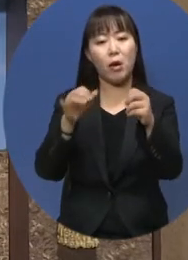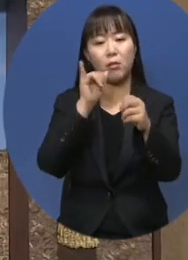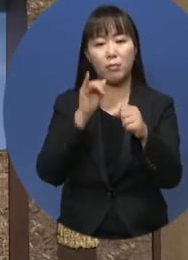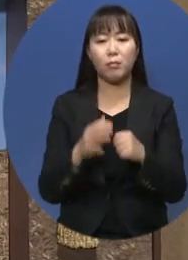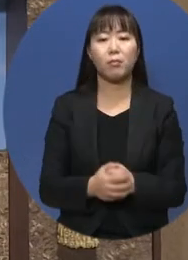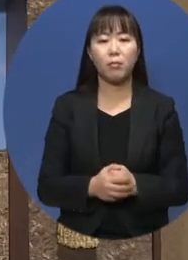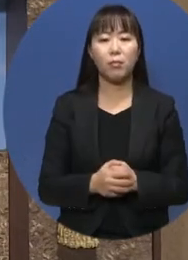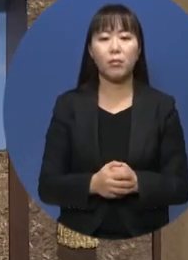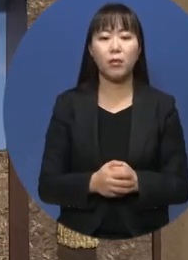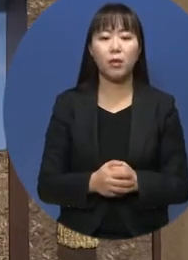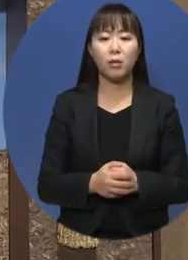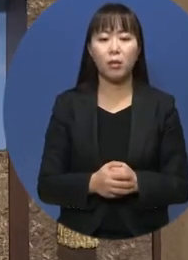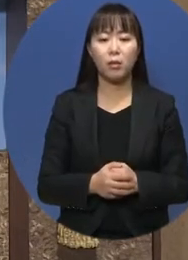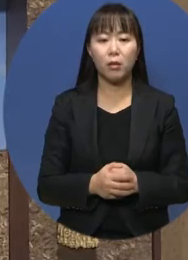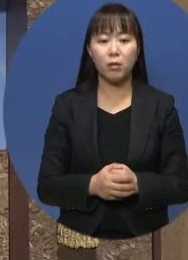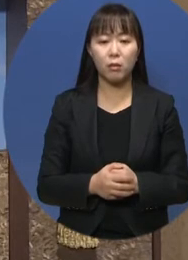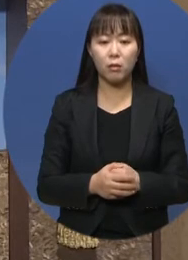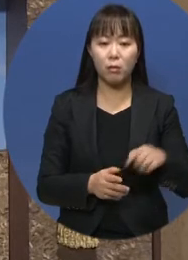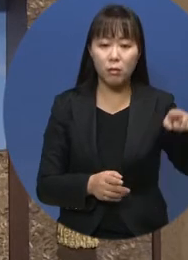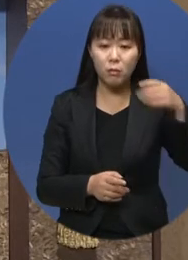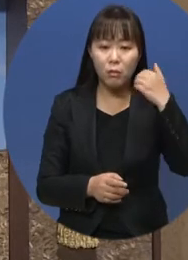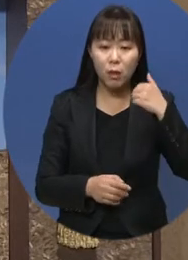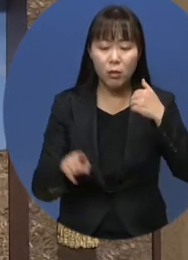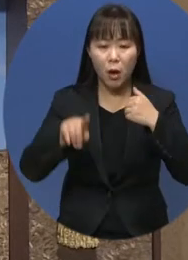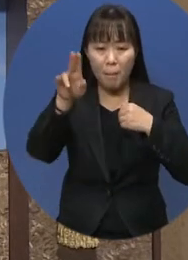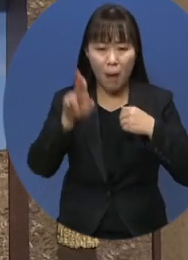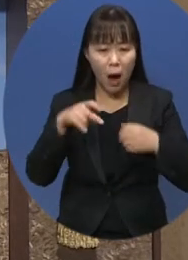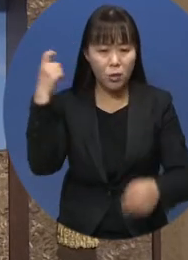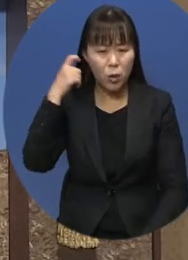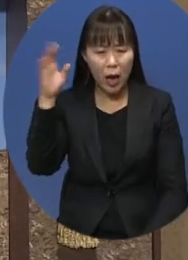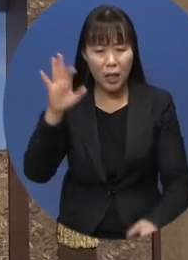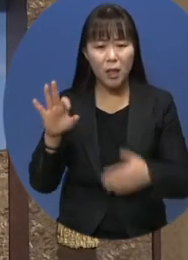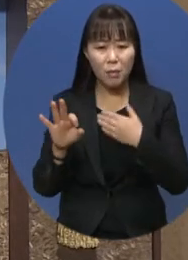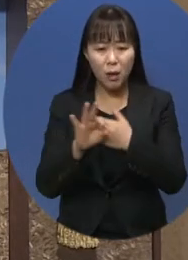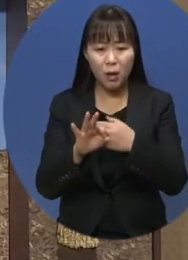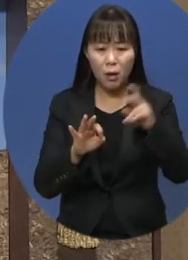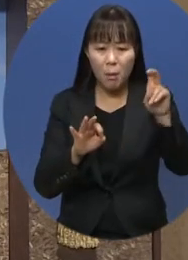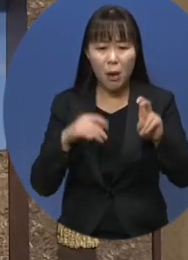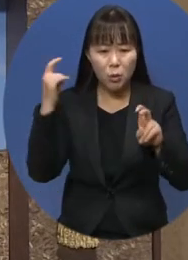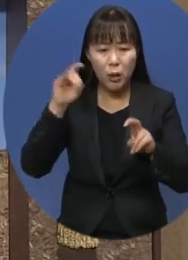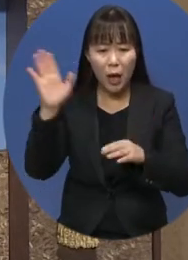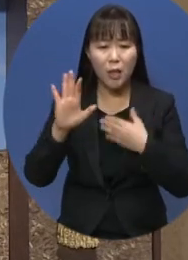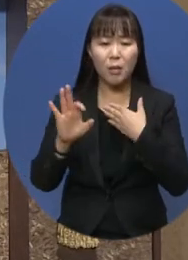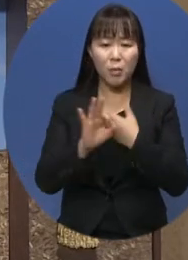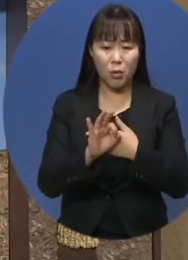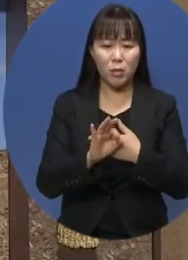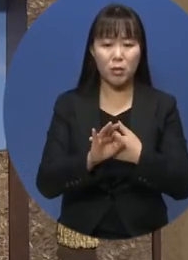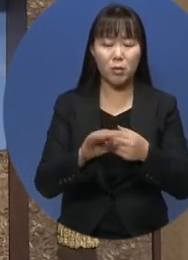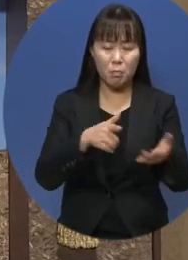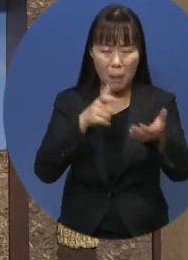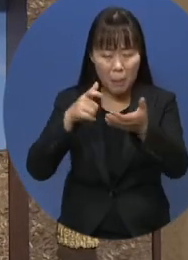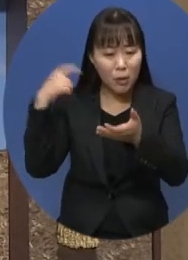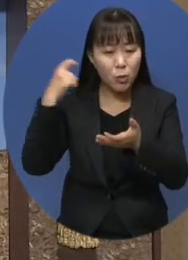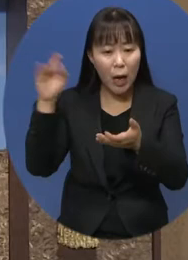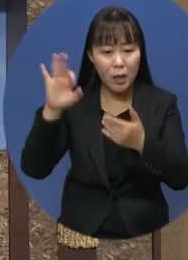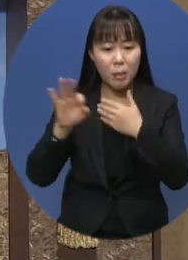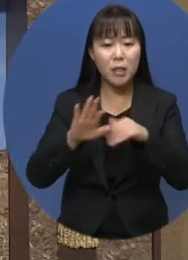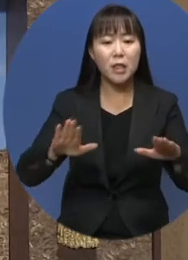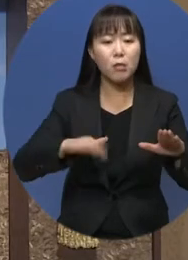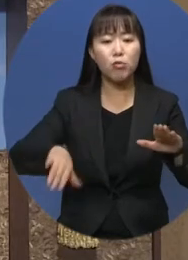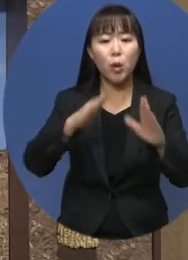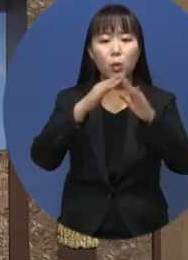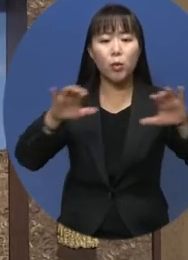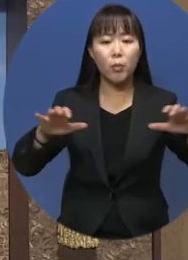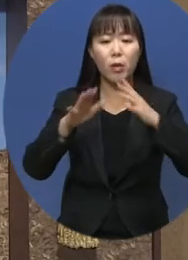거예요 야 누구야 저 포 소리만 아니면 저 대포 소리 총소리 만 아니면 우리 동네가 지금